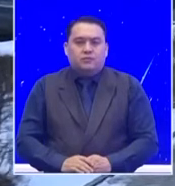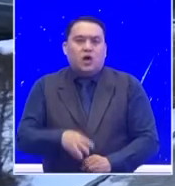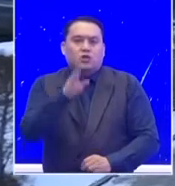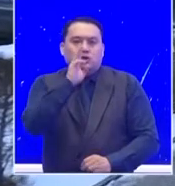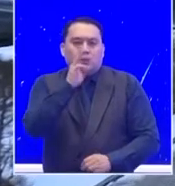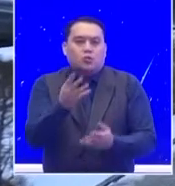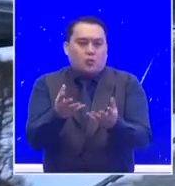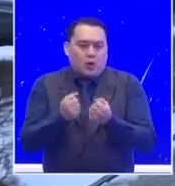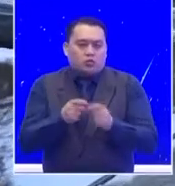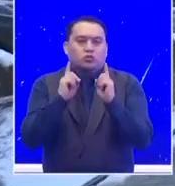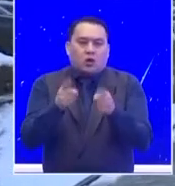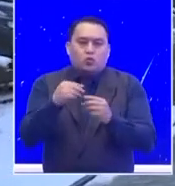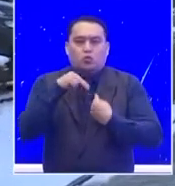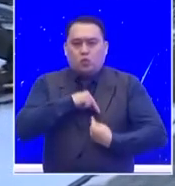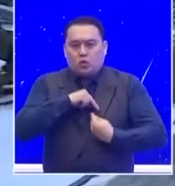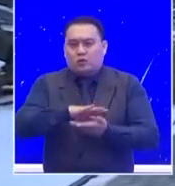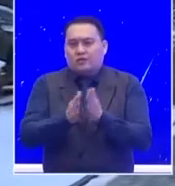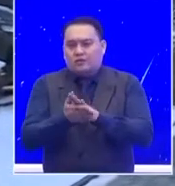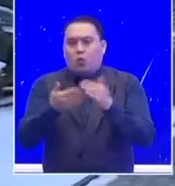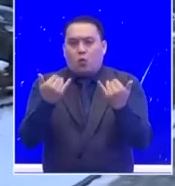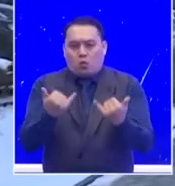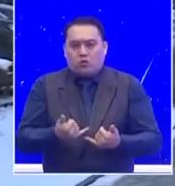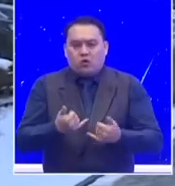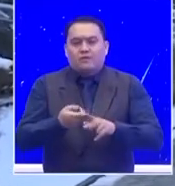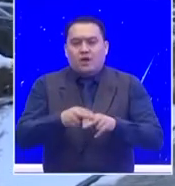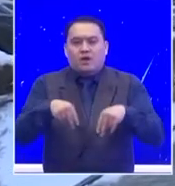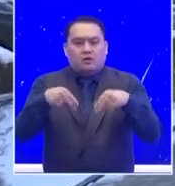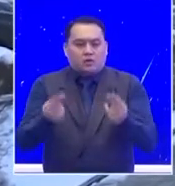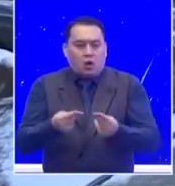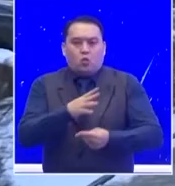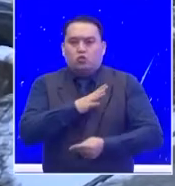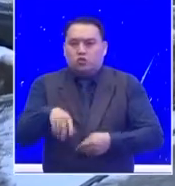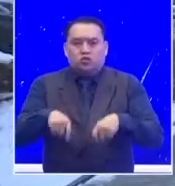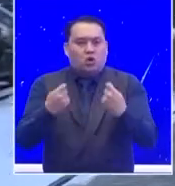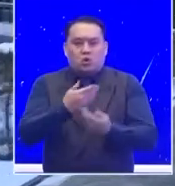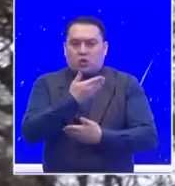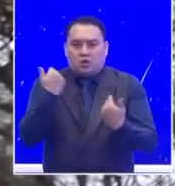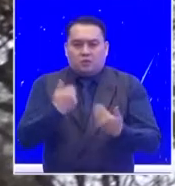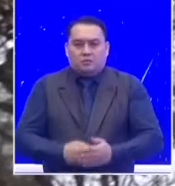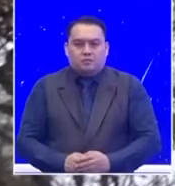Зарплату я получаю согласно трудовому договору. С нарушениями я не сталкивался. Все в порядке.